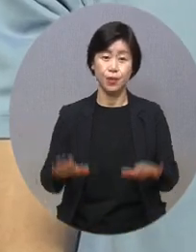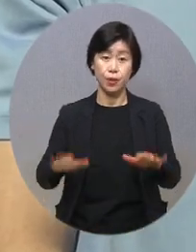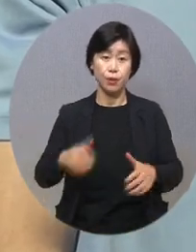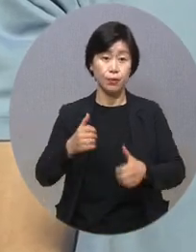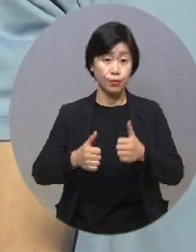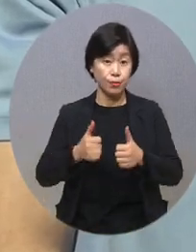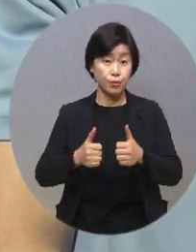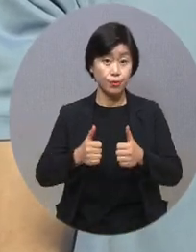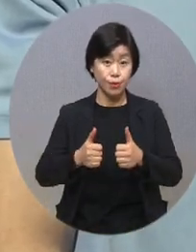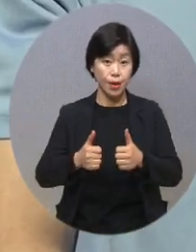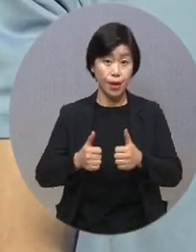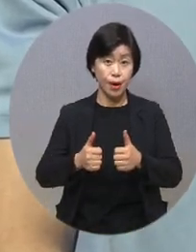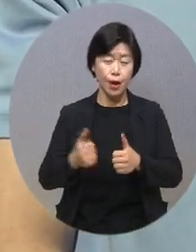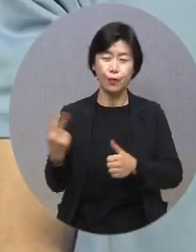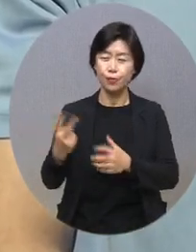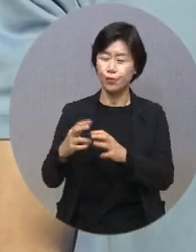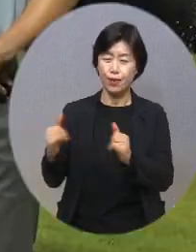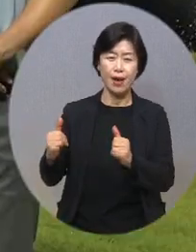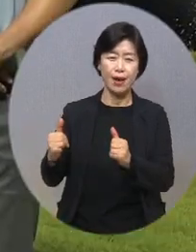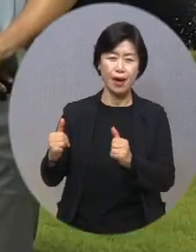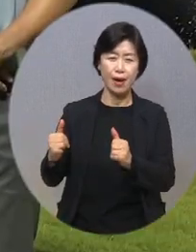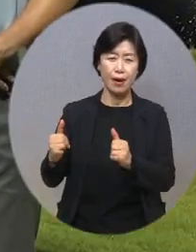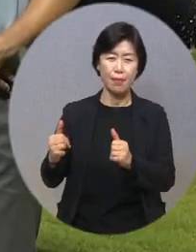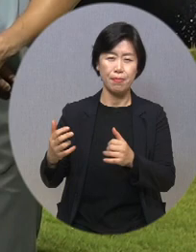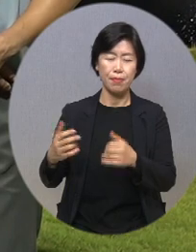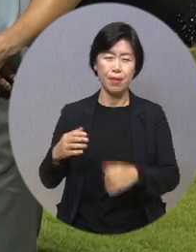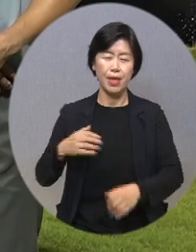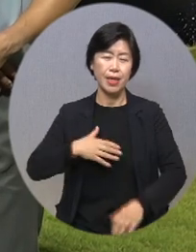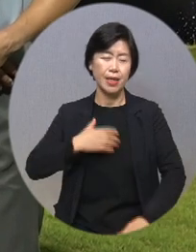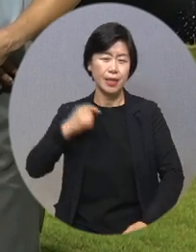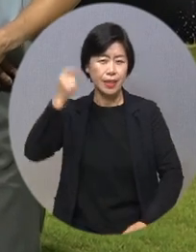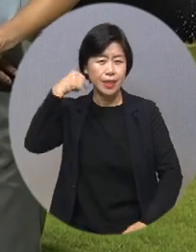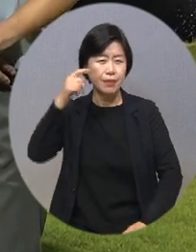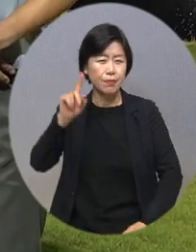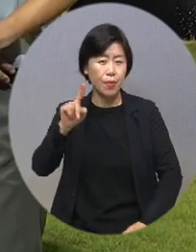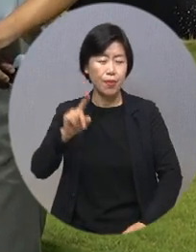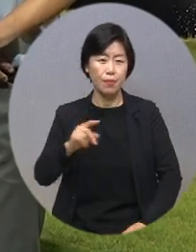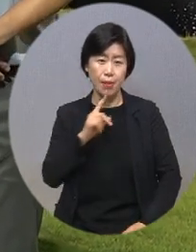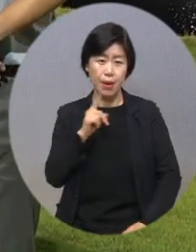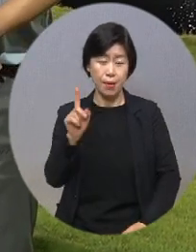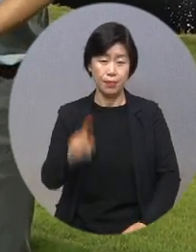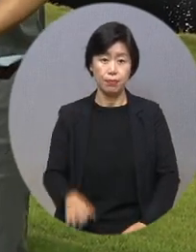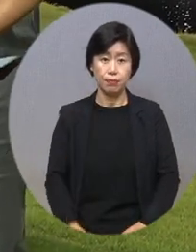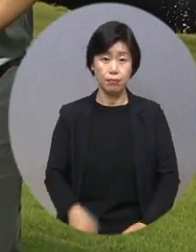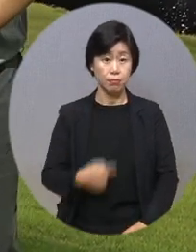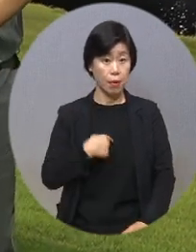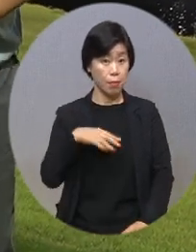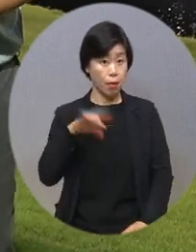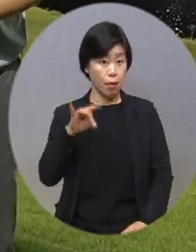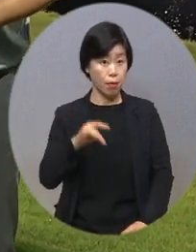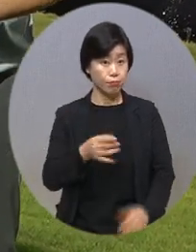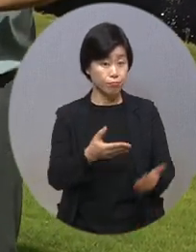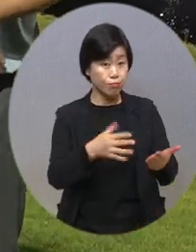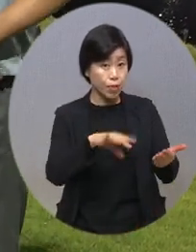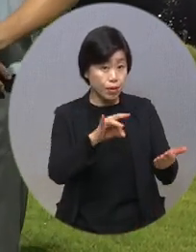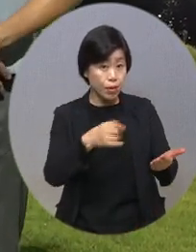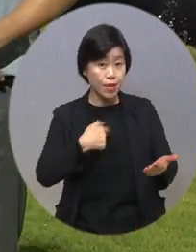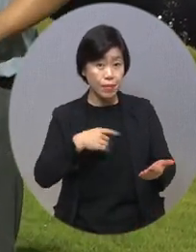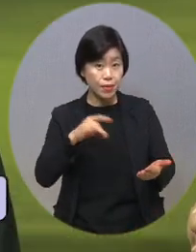하실 게스트 분들의 소감을 한번 들어보겠습니다. 네. 먼저 최창균 대배우님. 저부터 할까요? 네,